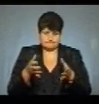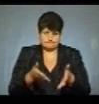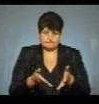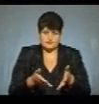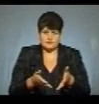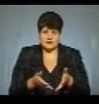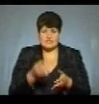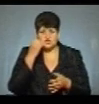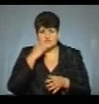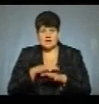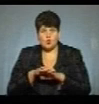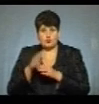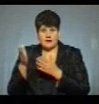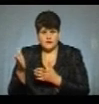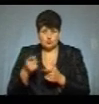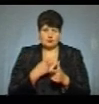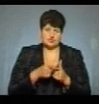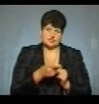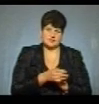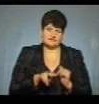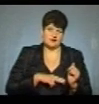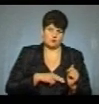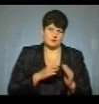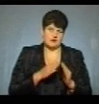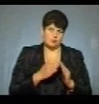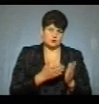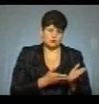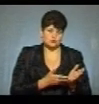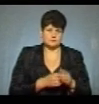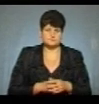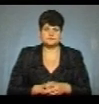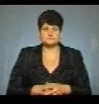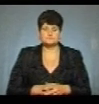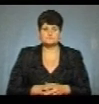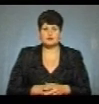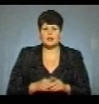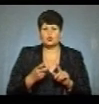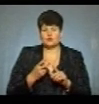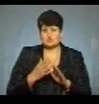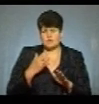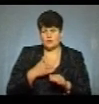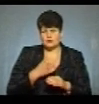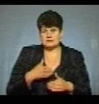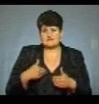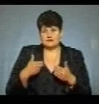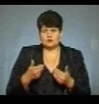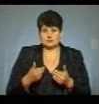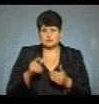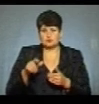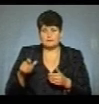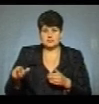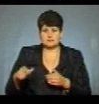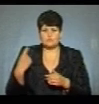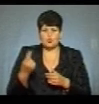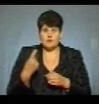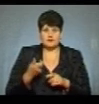був на старому ринку, чи той пакунок, який був в ректора біля будинку. другу чергу хочу звернутися до мешканців краю.